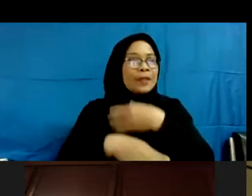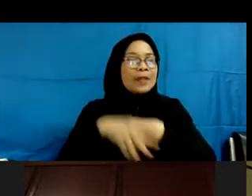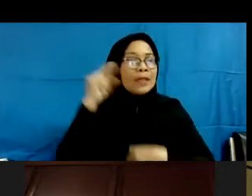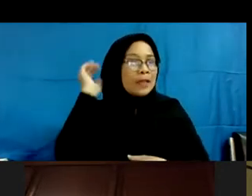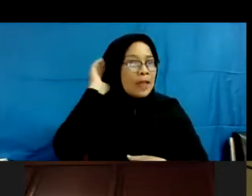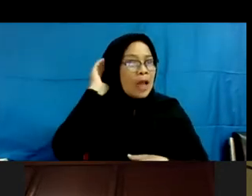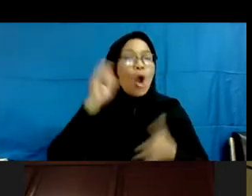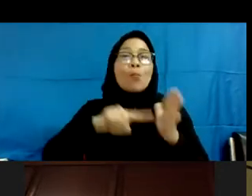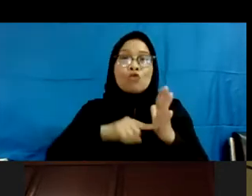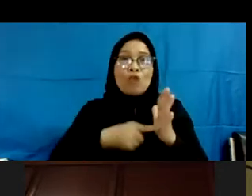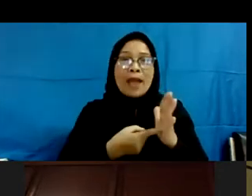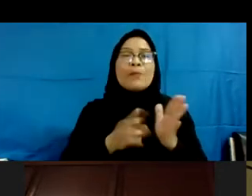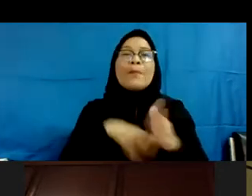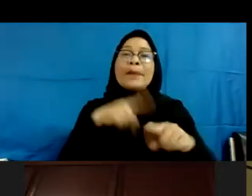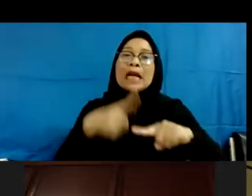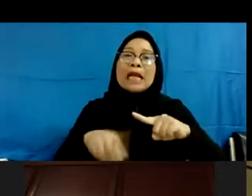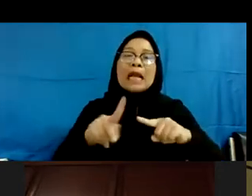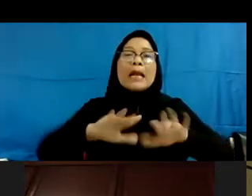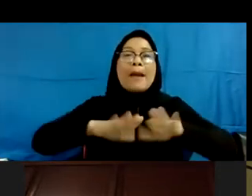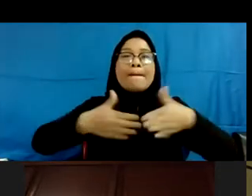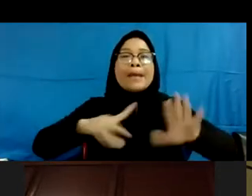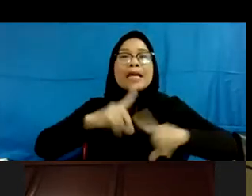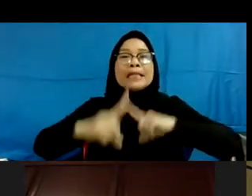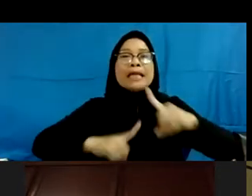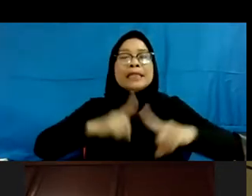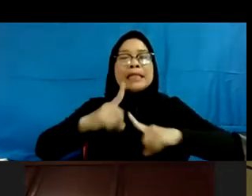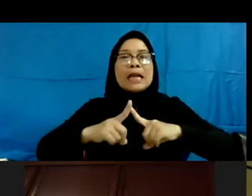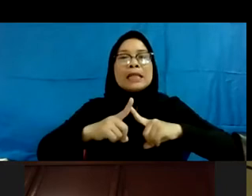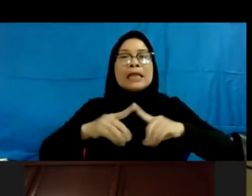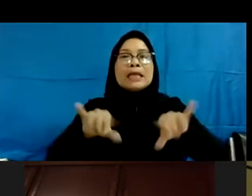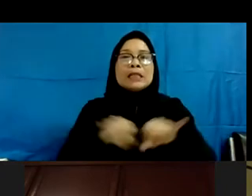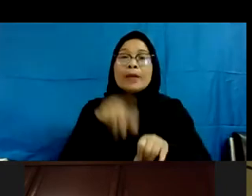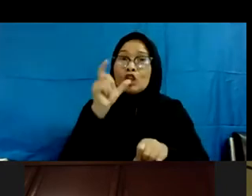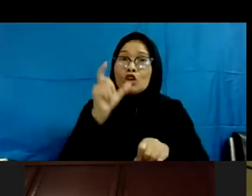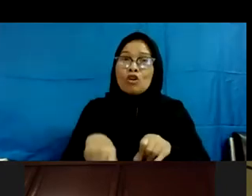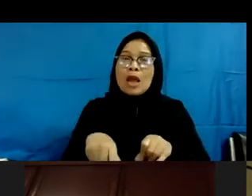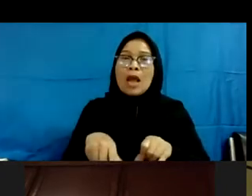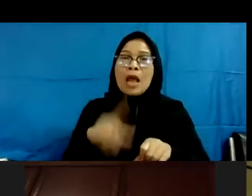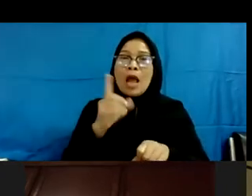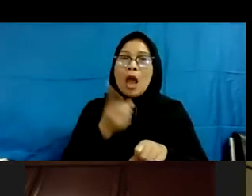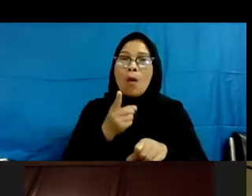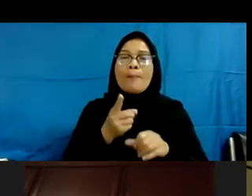memulai memperkenalkan bahasa isyarat, dan menurut orang awas itu keren. Itu aja sih,